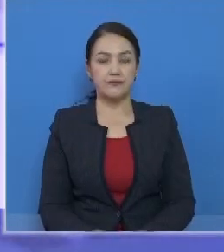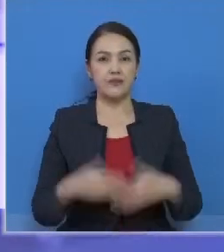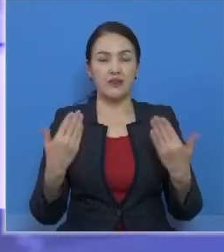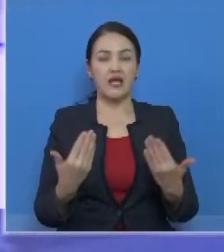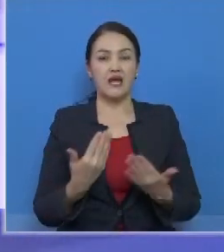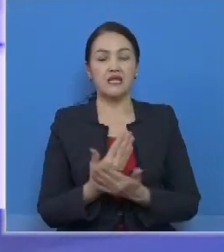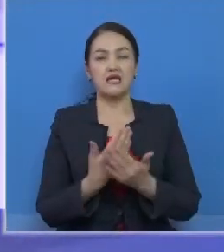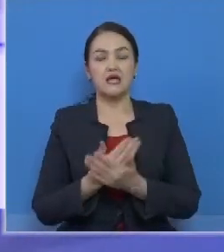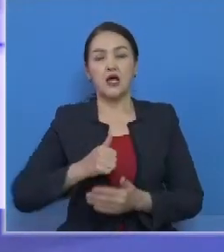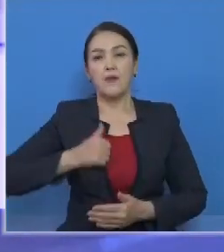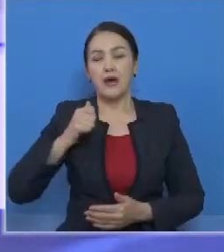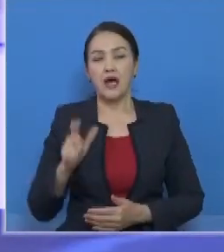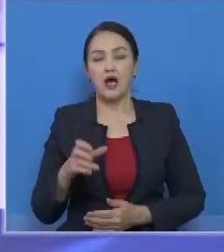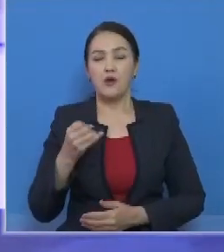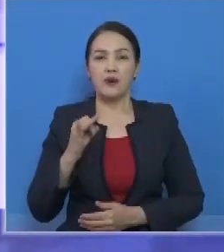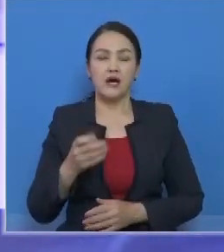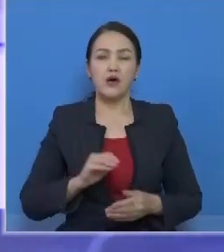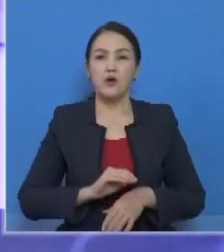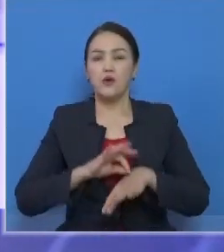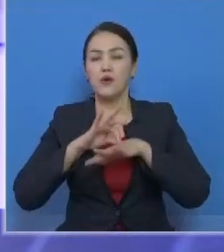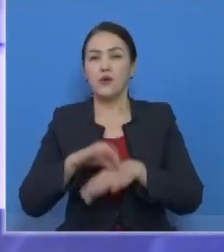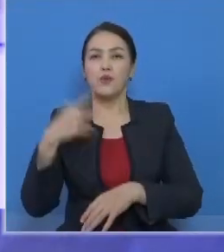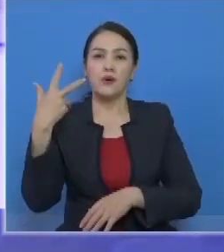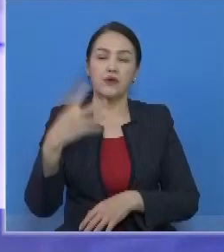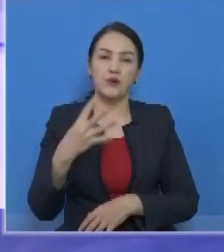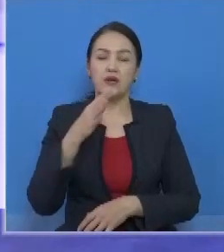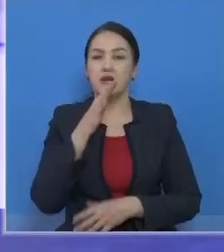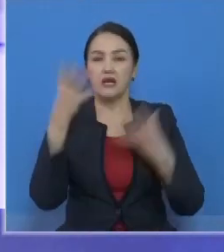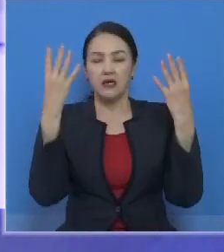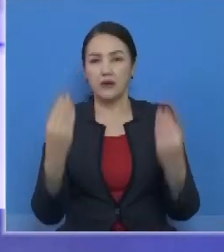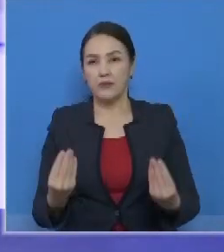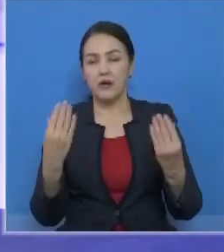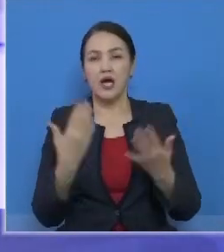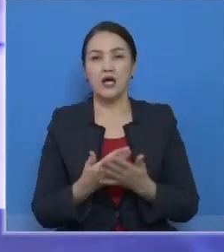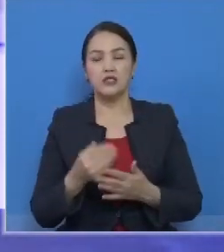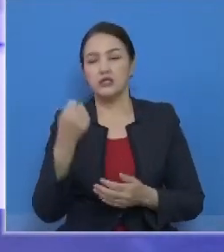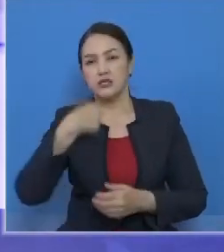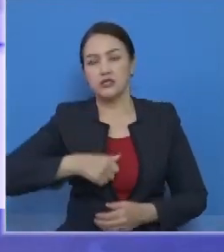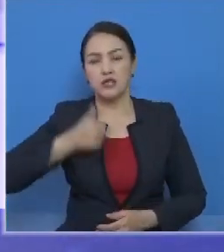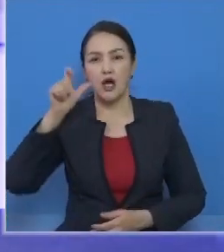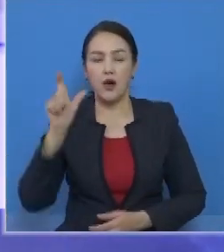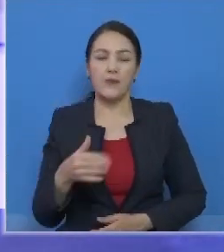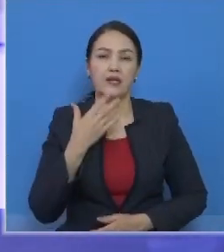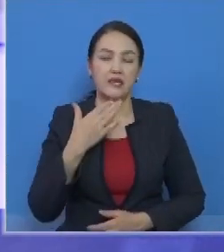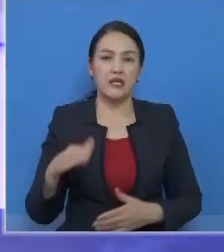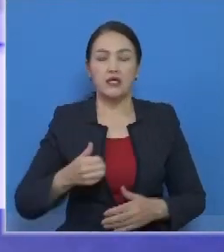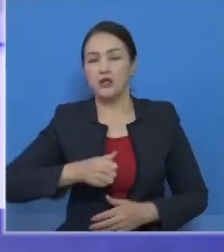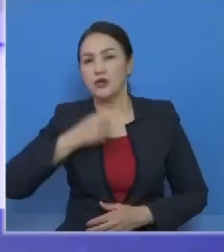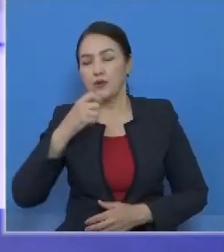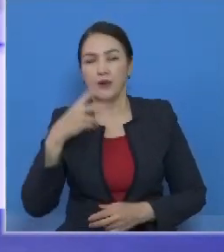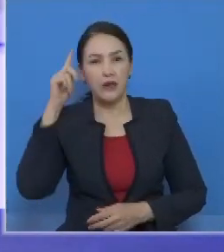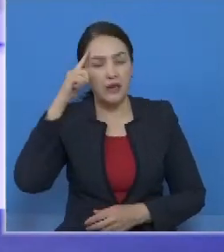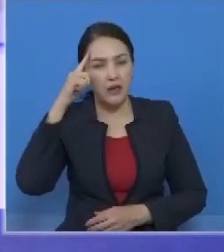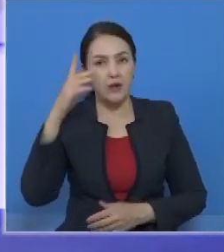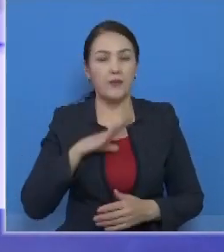Быйыл кеңес әскерлерінің ауған жерінен шығарылғанына 34 жыл. Бұл күннің қасіреті мен жауынгер интернационалистердің ерлігі ел